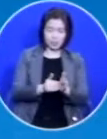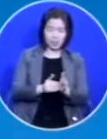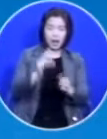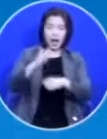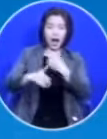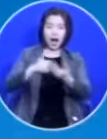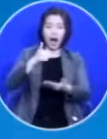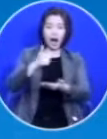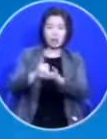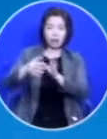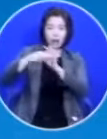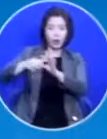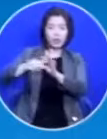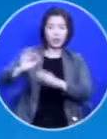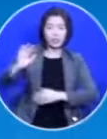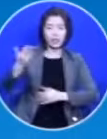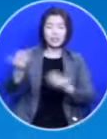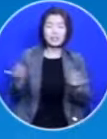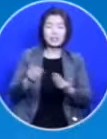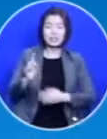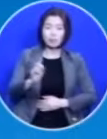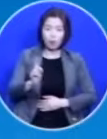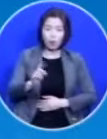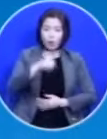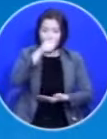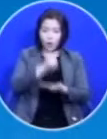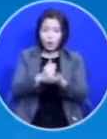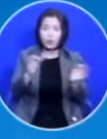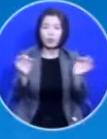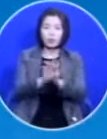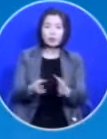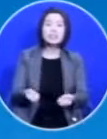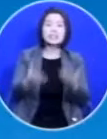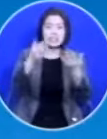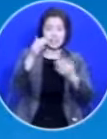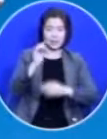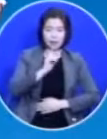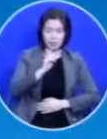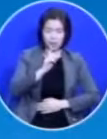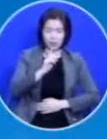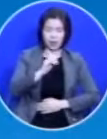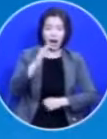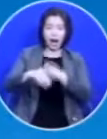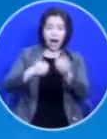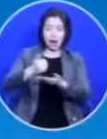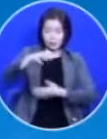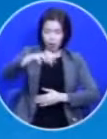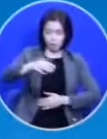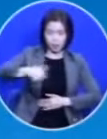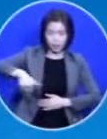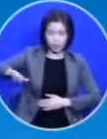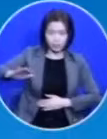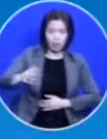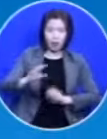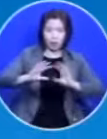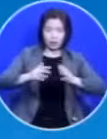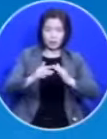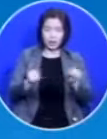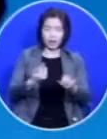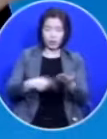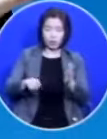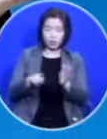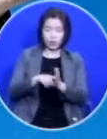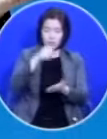하나님과 관계되는 일이라는 것이 바로 속주의 제사를 드리는 겁니다 하나님 앞에 나아가서 성을 위하여